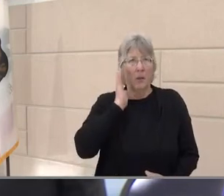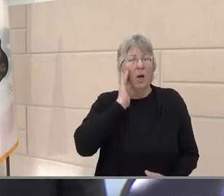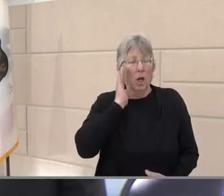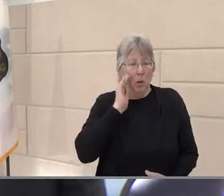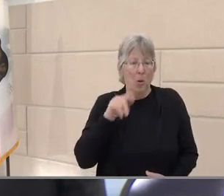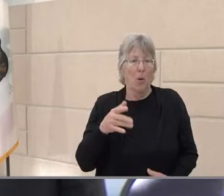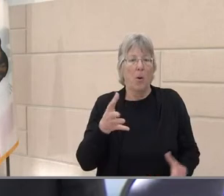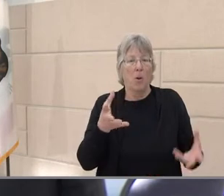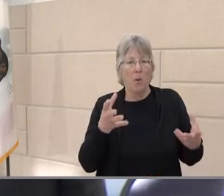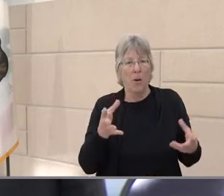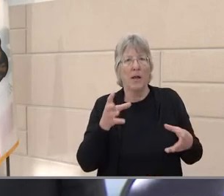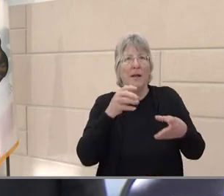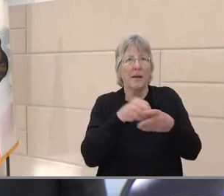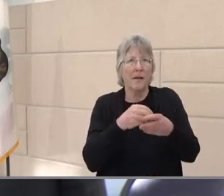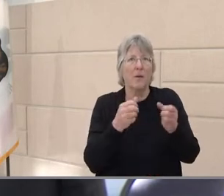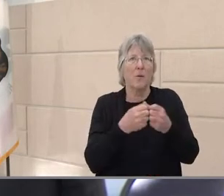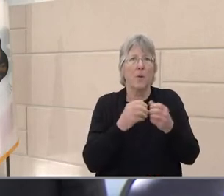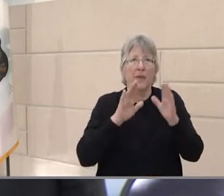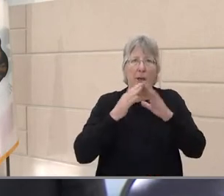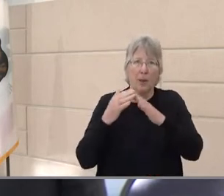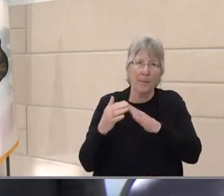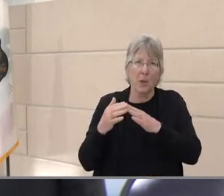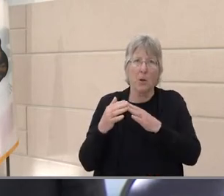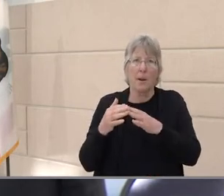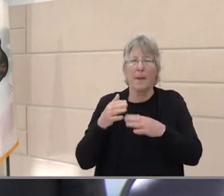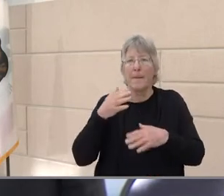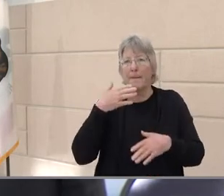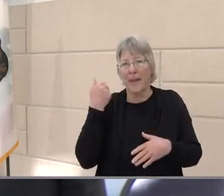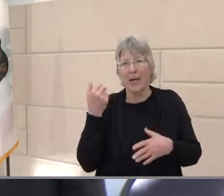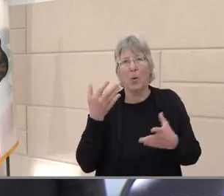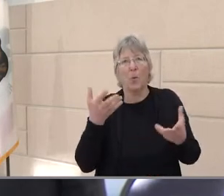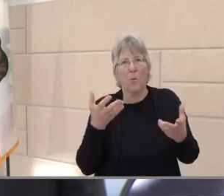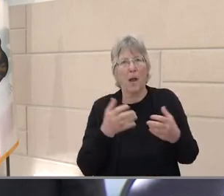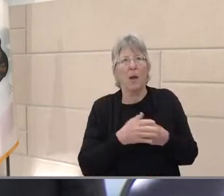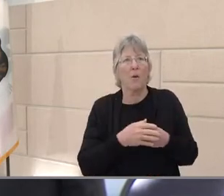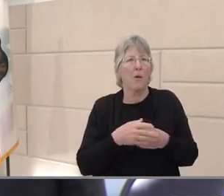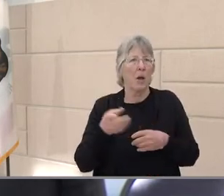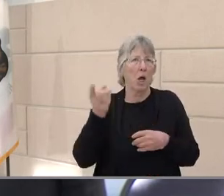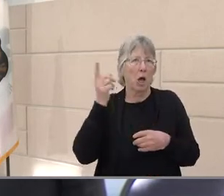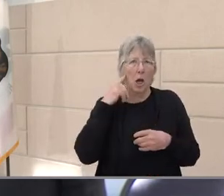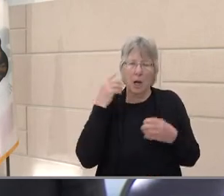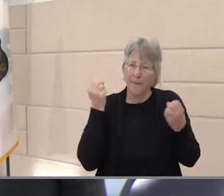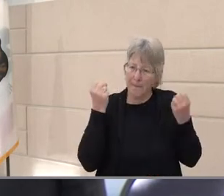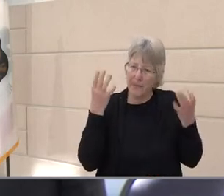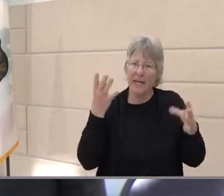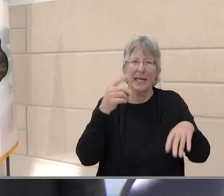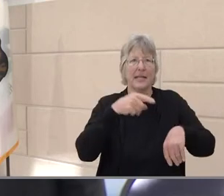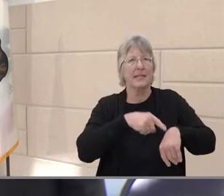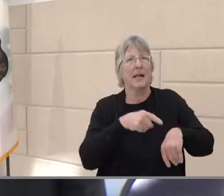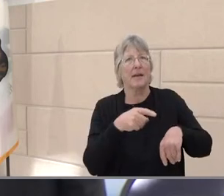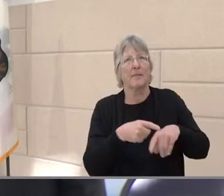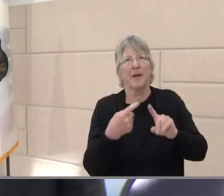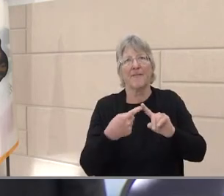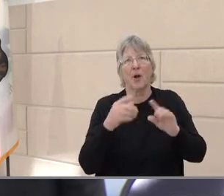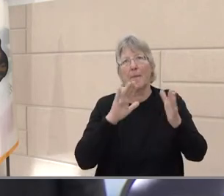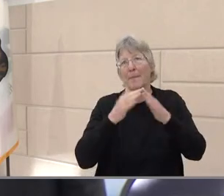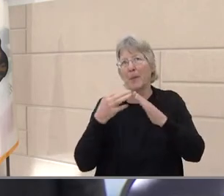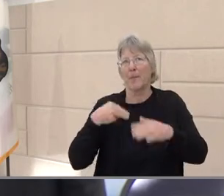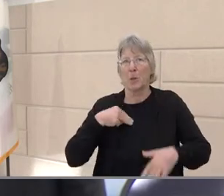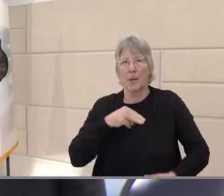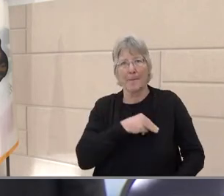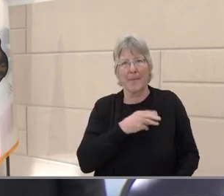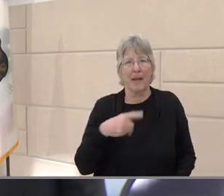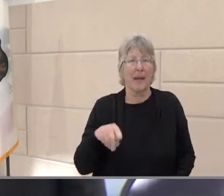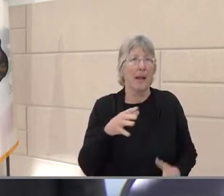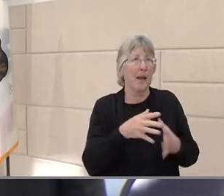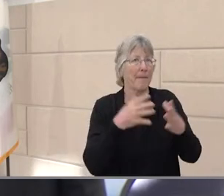តយើងចង់បង្កើតតំណែងតំណងជាមួយសហគមន៍របស់យើងកាន់តែច្រើនហើយស